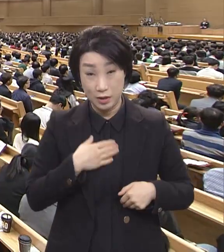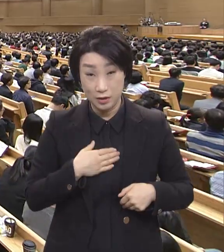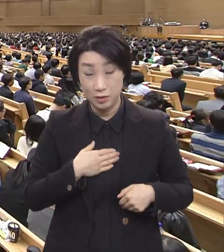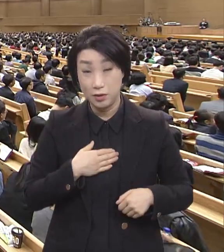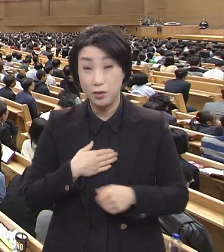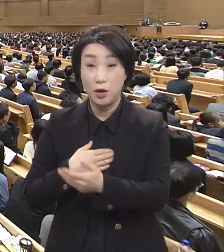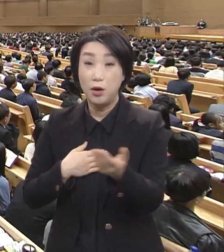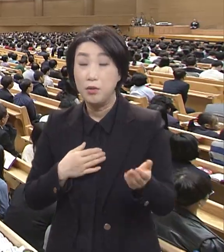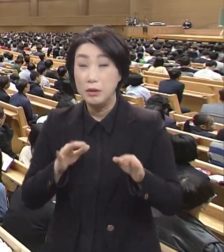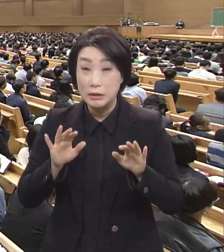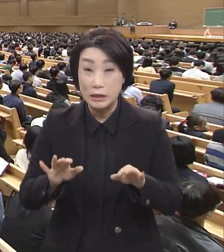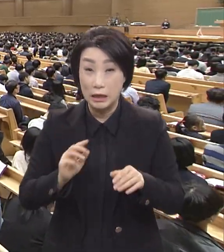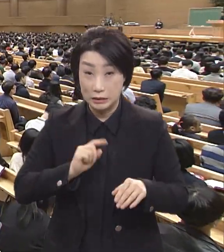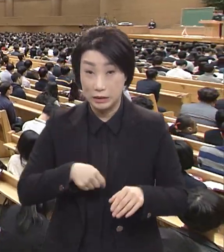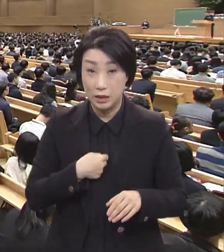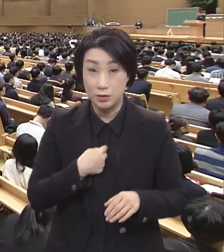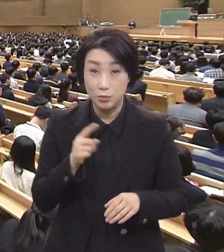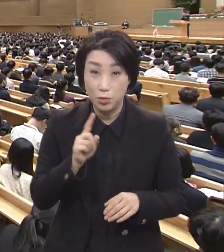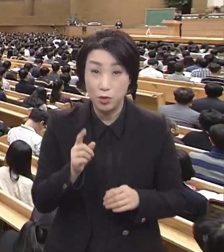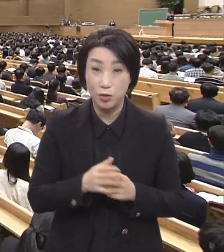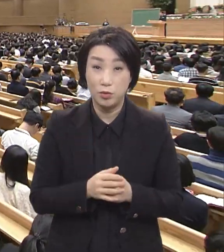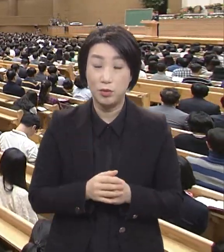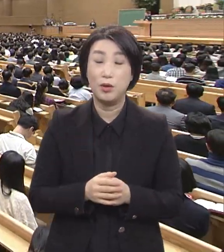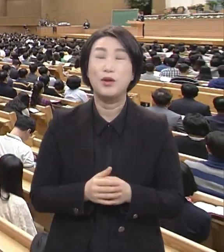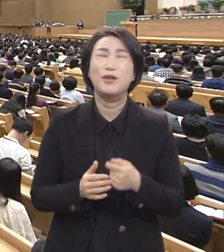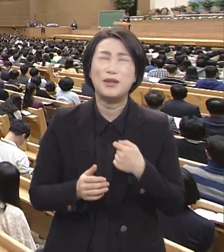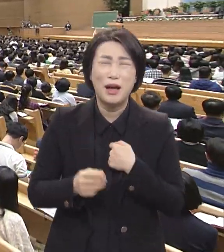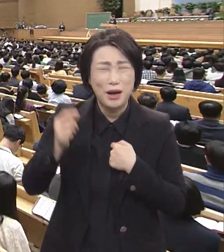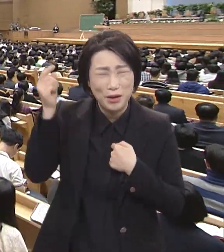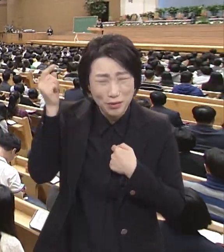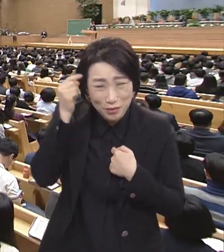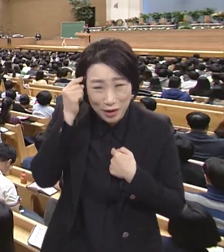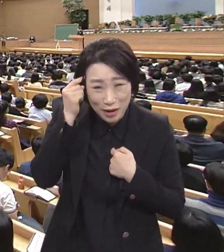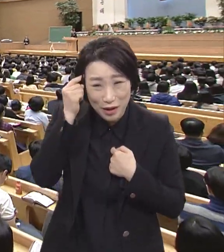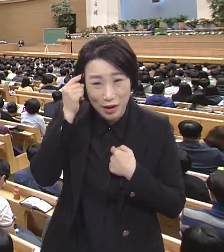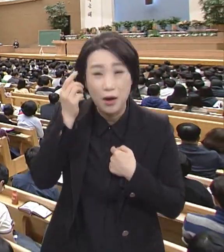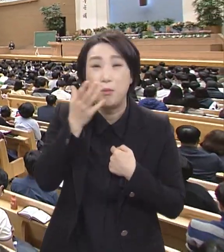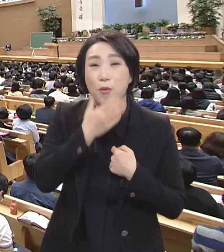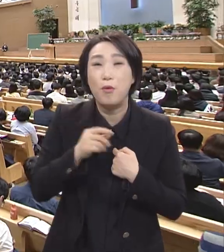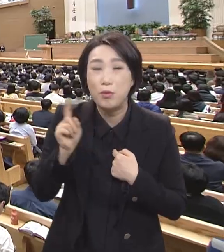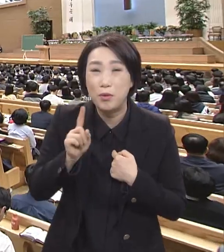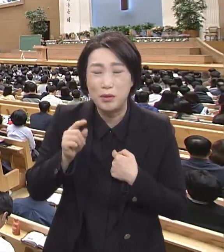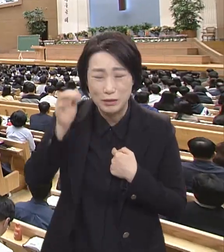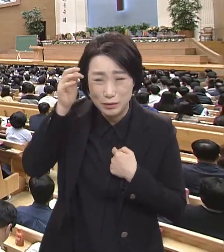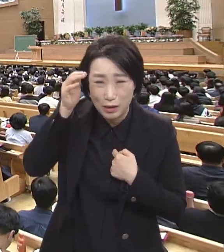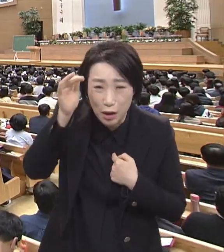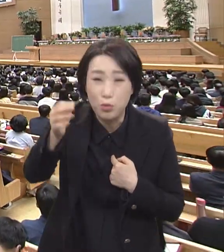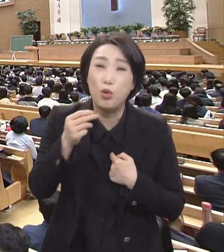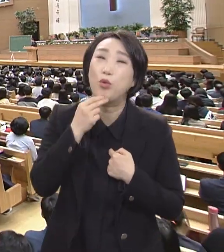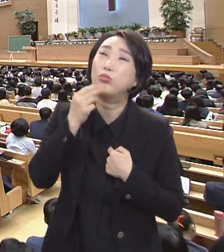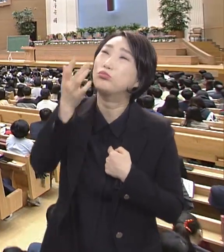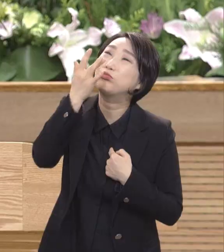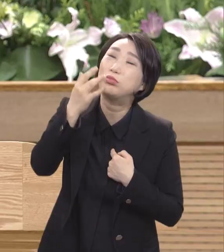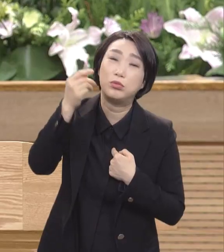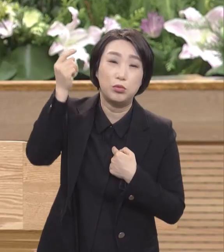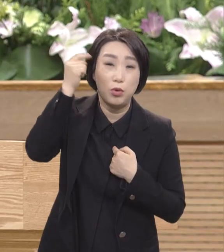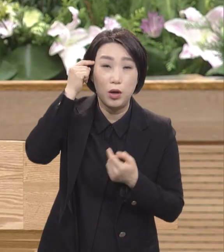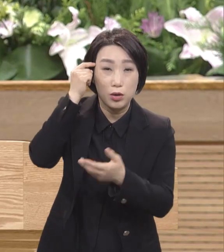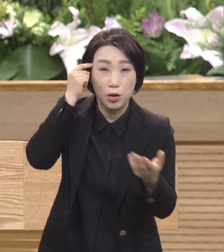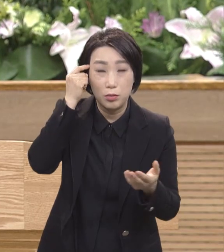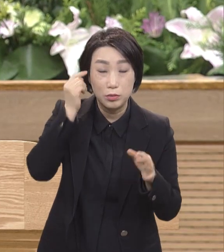그러니까 우리 자신들이 왜 복에 대해서 갈망하지 않느냐.